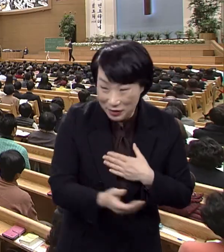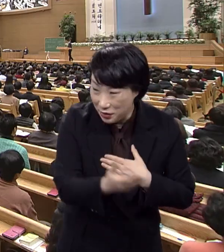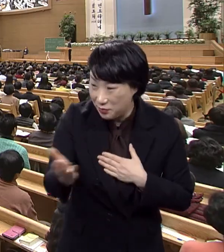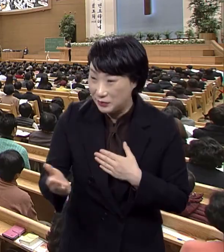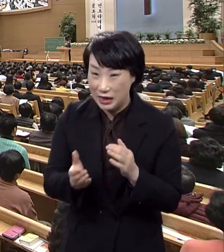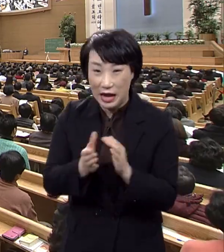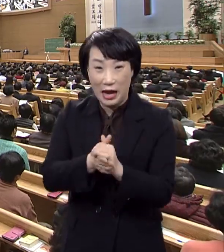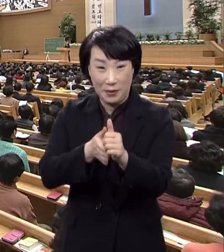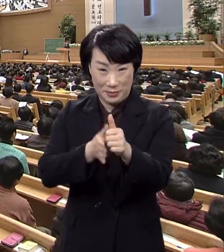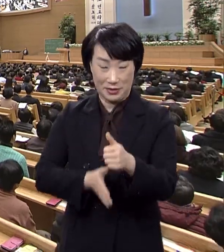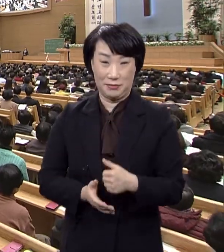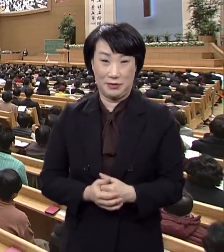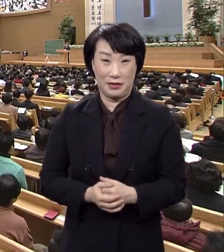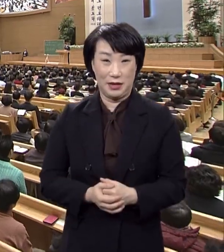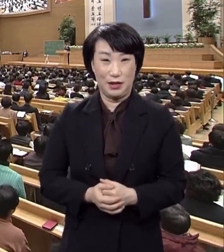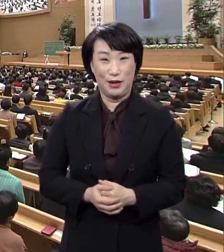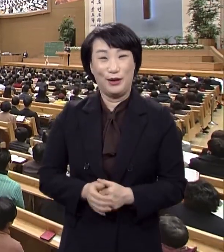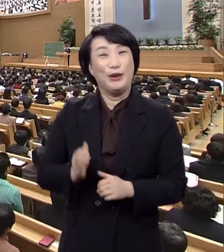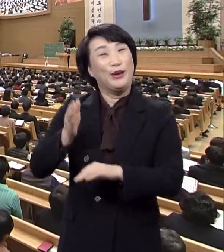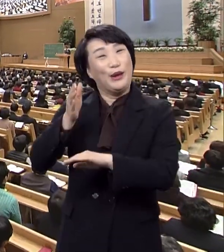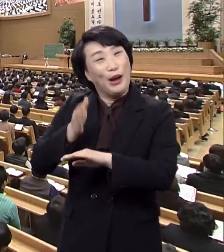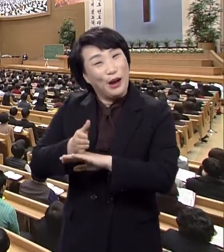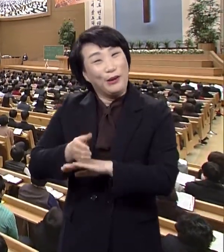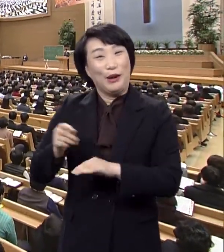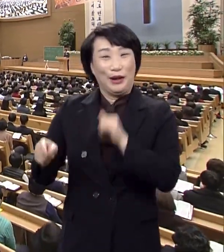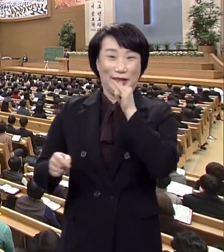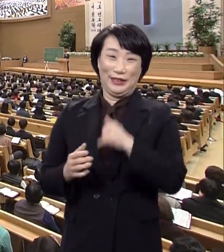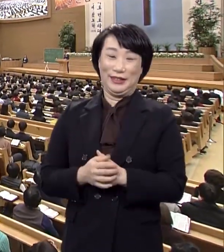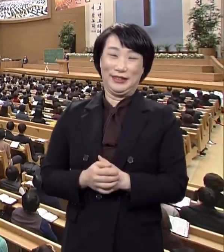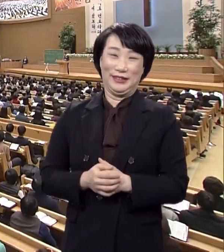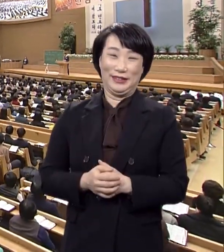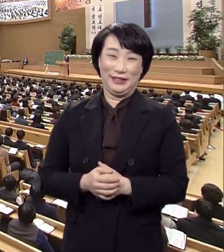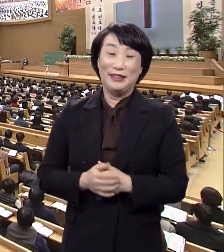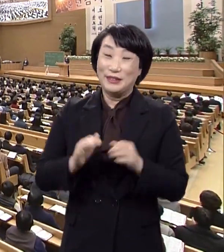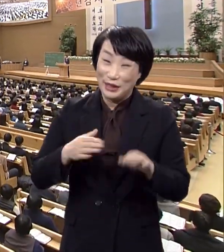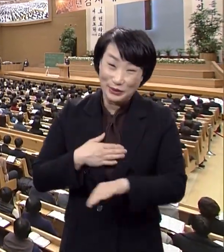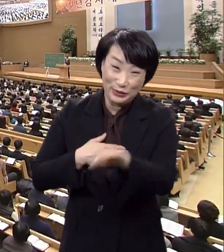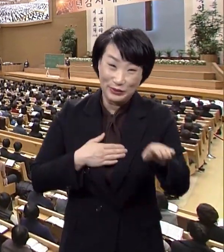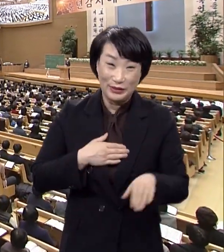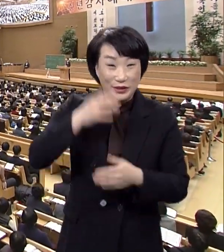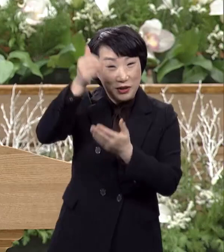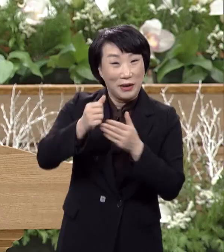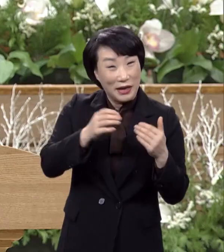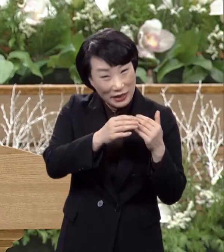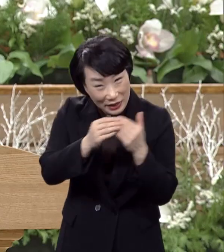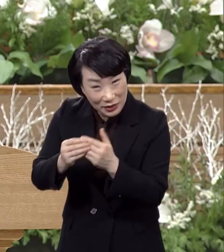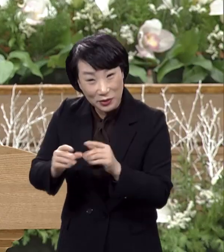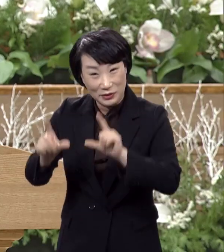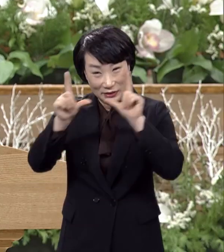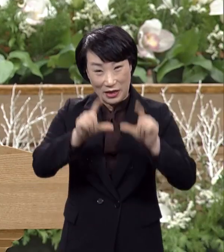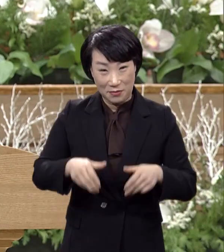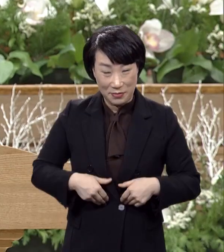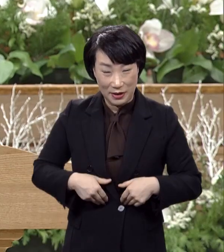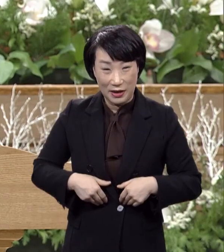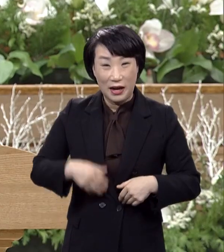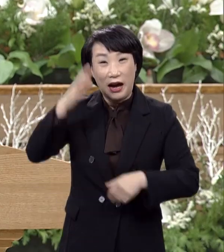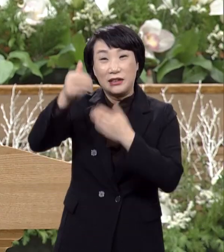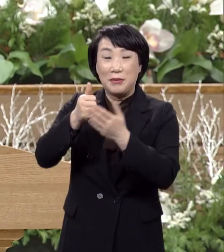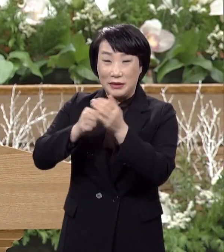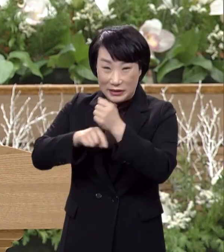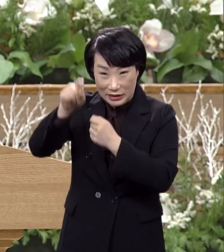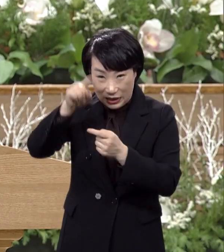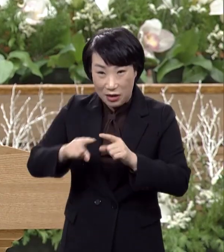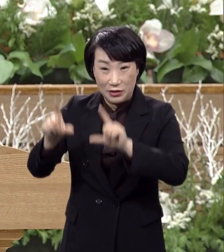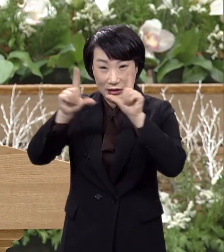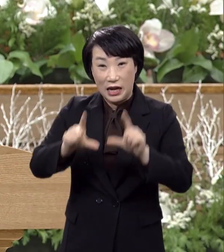아멘 합시다. 얼마나 감사하냐 그 말이에요. 그래서 우리는 성령의 인도 따라 살면서 하나님의